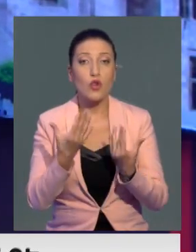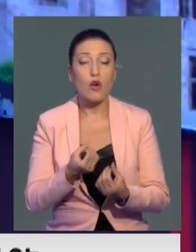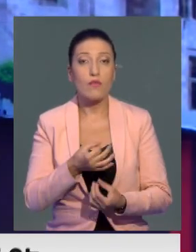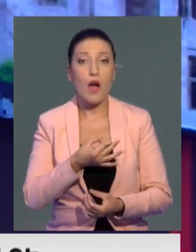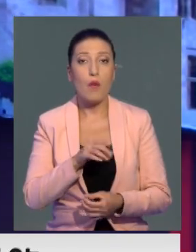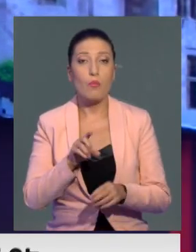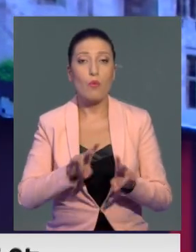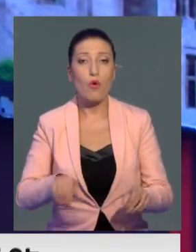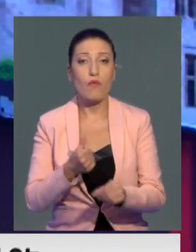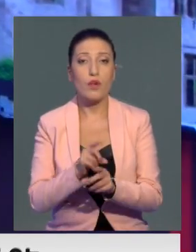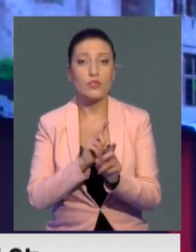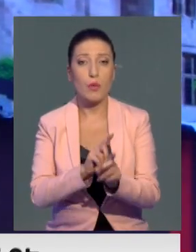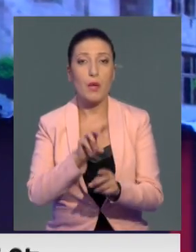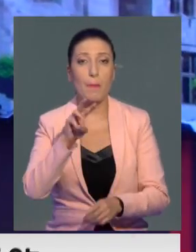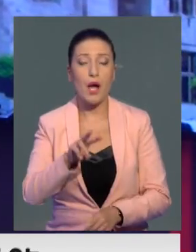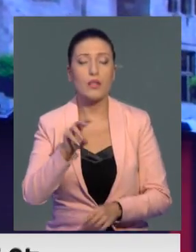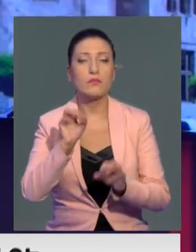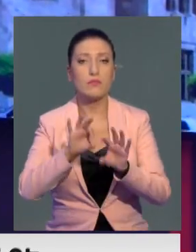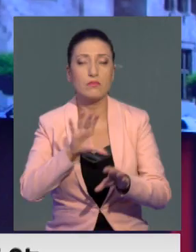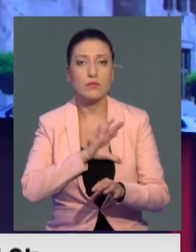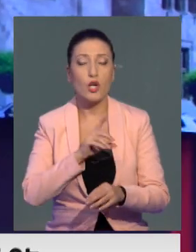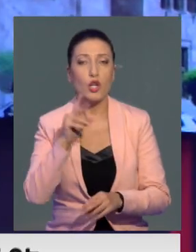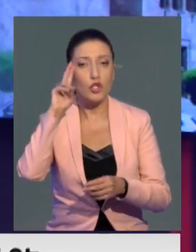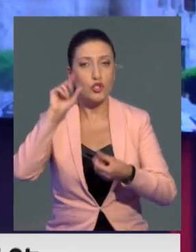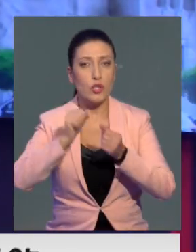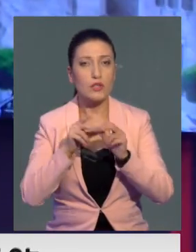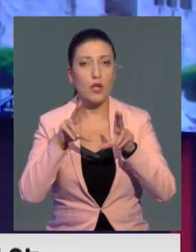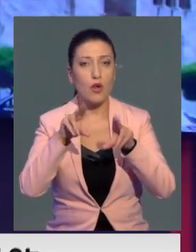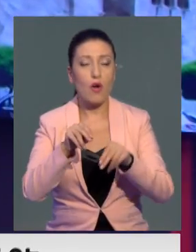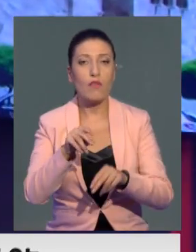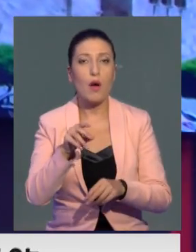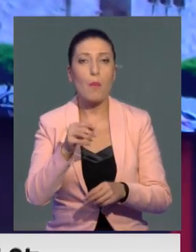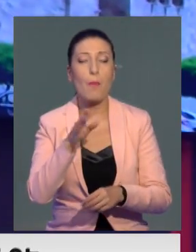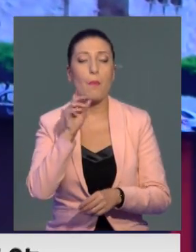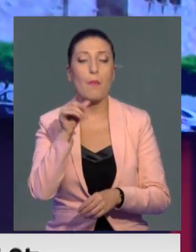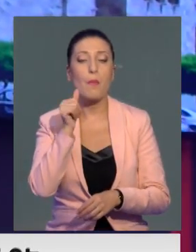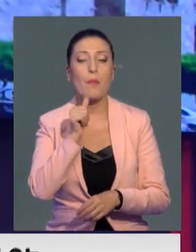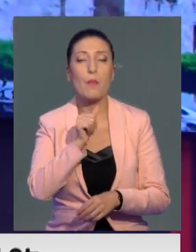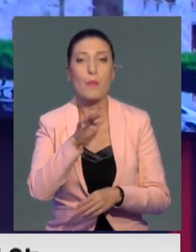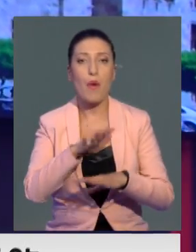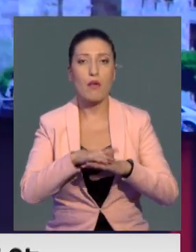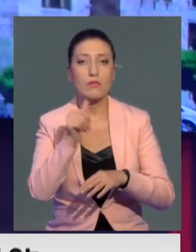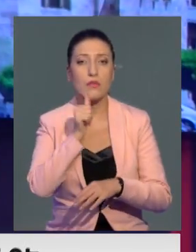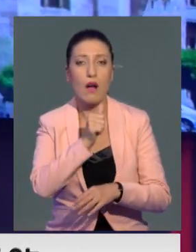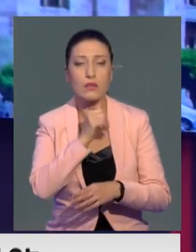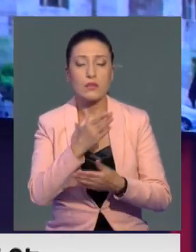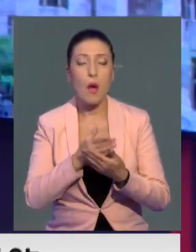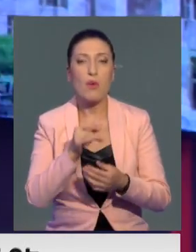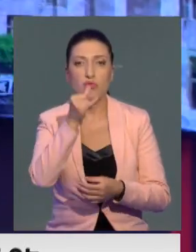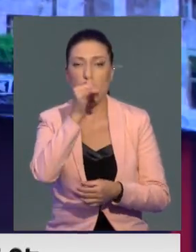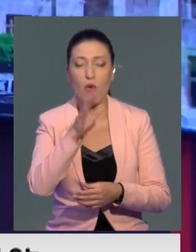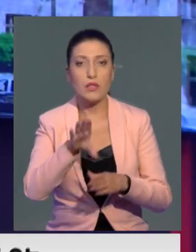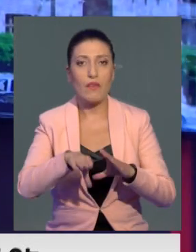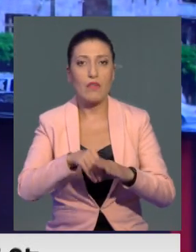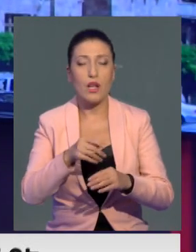էր ստապության կոչեր անում, հիշեցնելով բանկային գաղտնիքի պահպանման կարևորության մասին, բայց նա այդպես էլ չկարողացավ քվեարկությունից հետ պահել